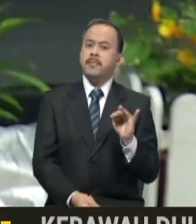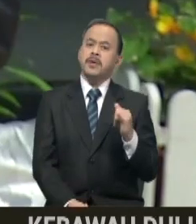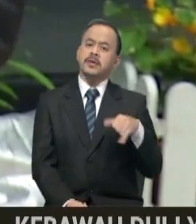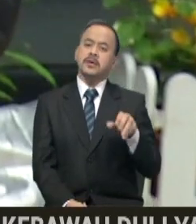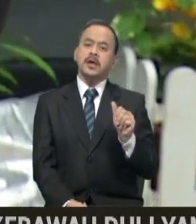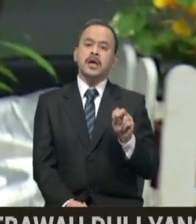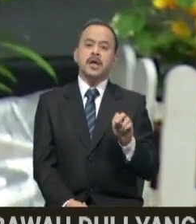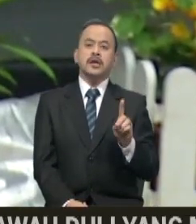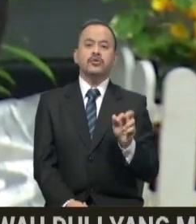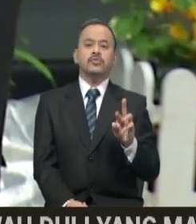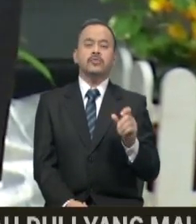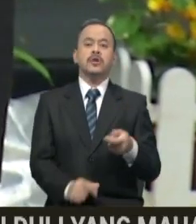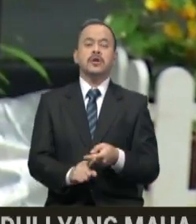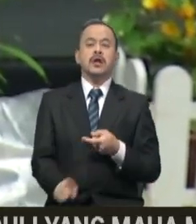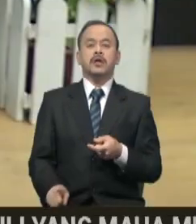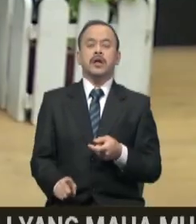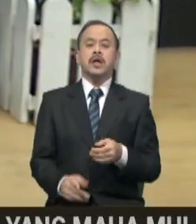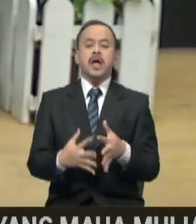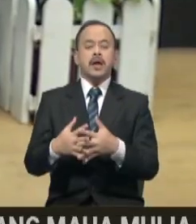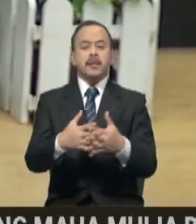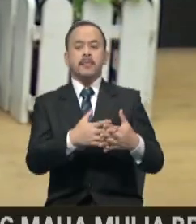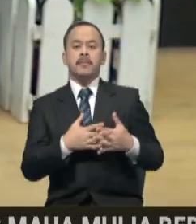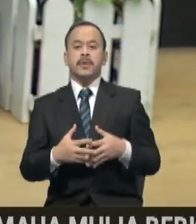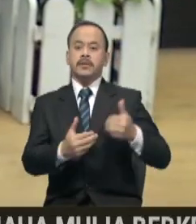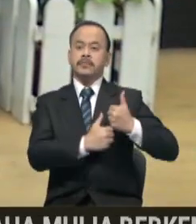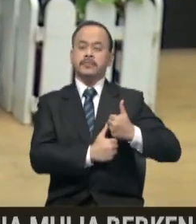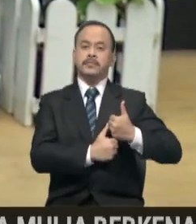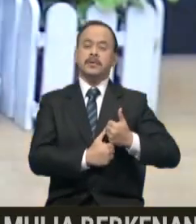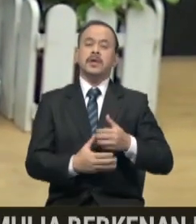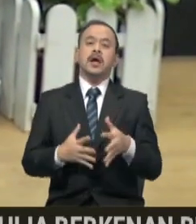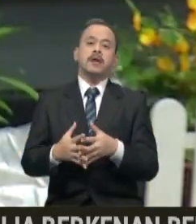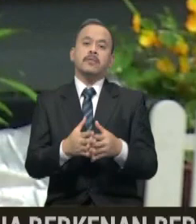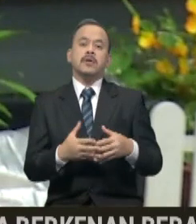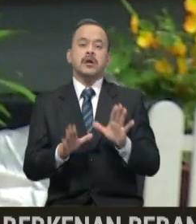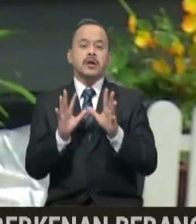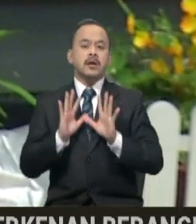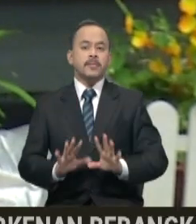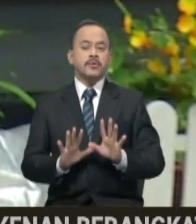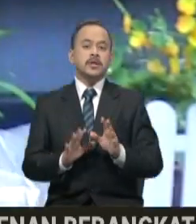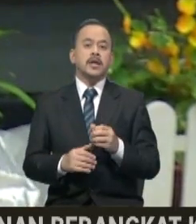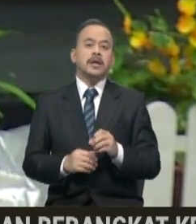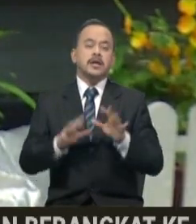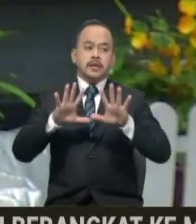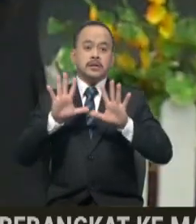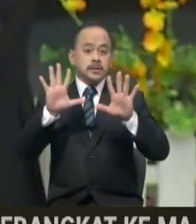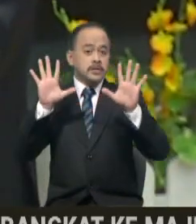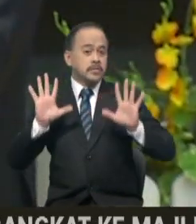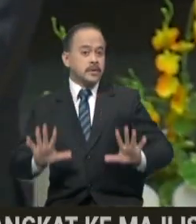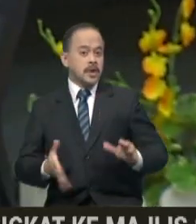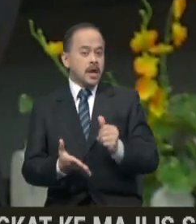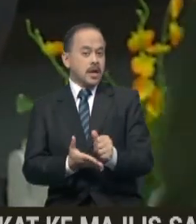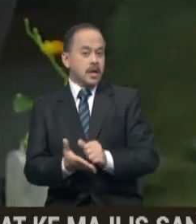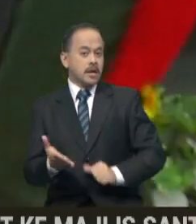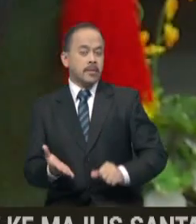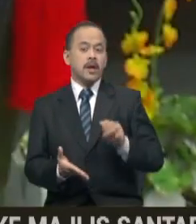Andrew Keith daripada Tentera Udara Amerika Syarikat. Anugerah kepujian ABDB dan anugerah cemerlang akademik